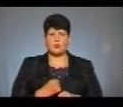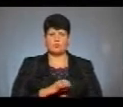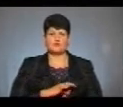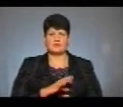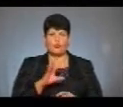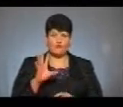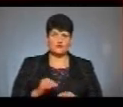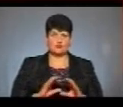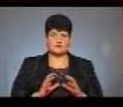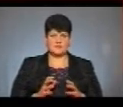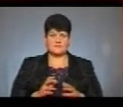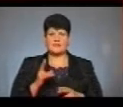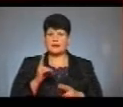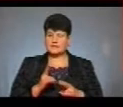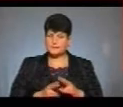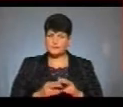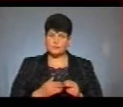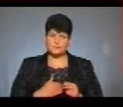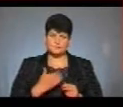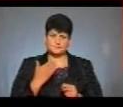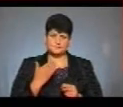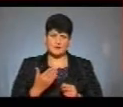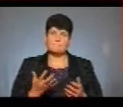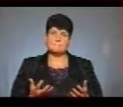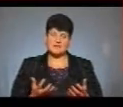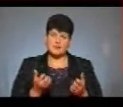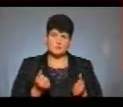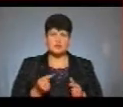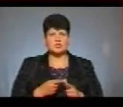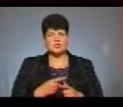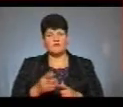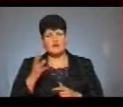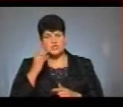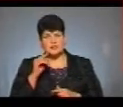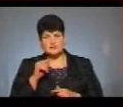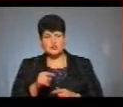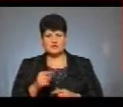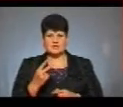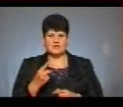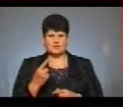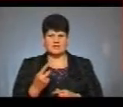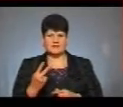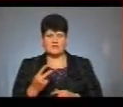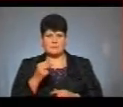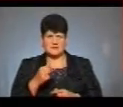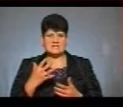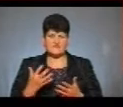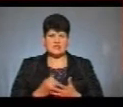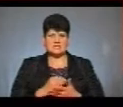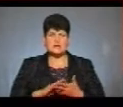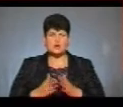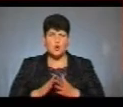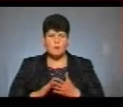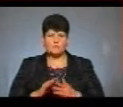світі. І на завершення, чи підтримуєте, чи вважаєте ви, що за оцей 1-2 місяці все ж таки вдасться